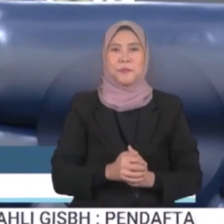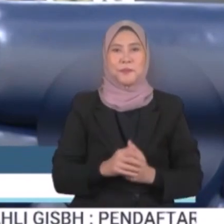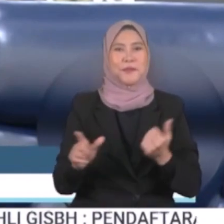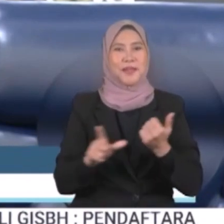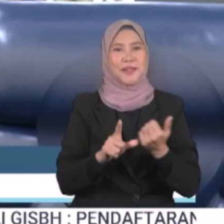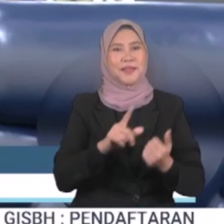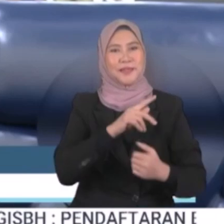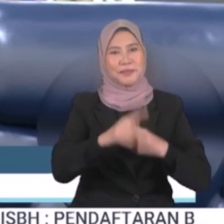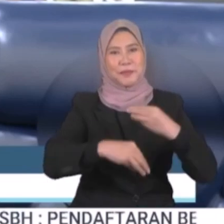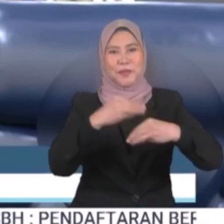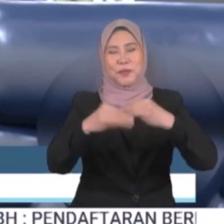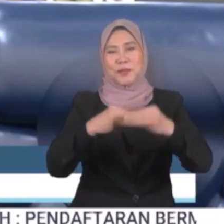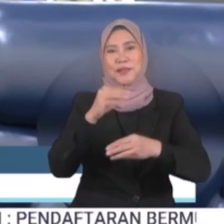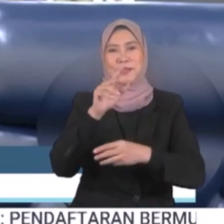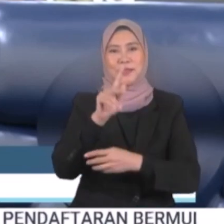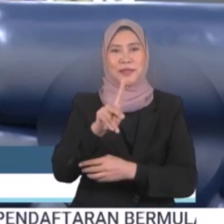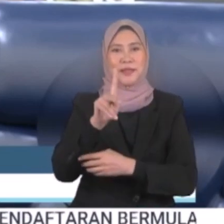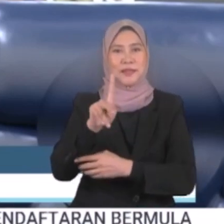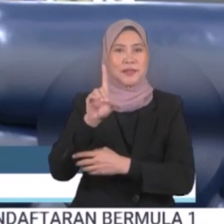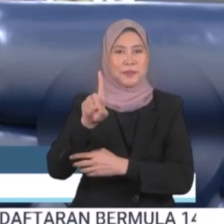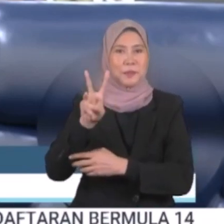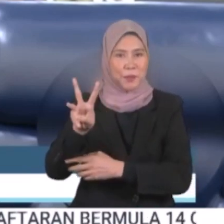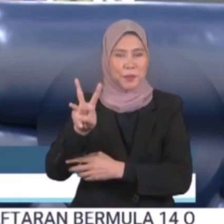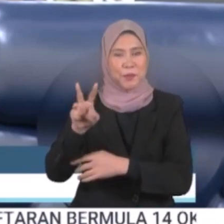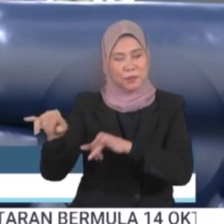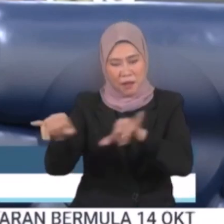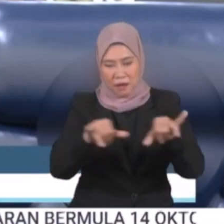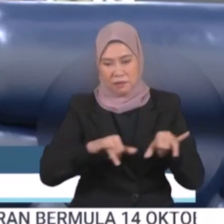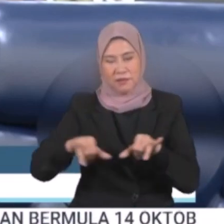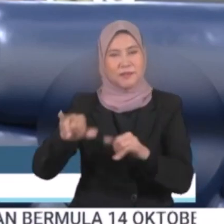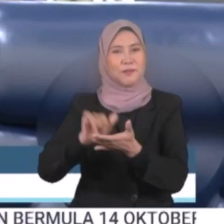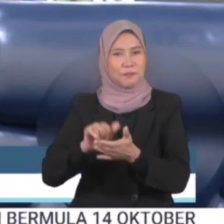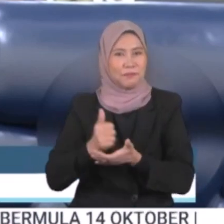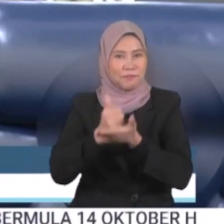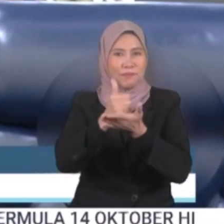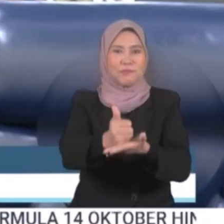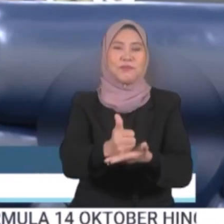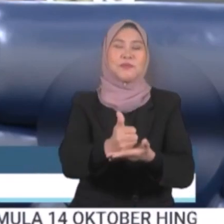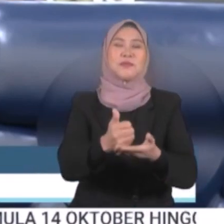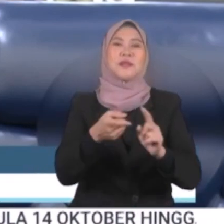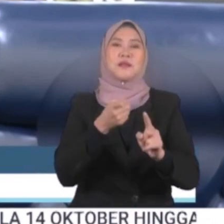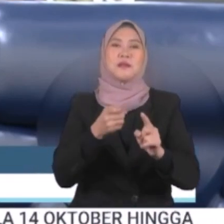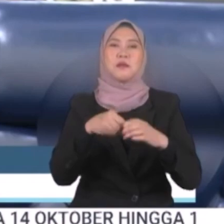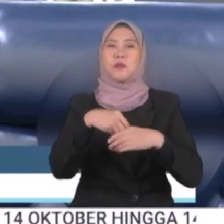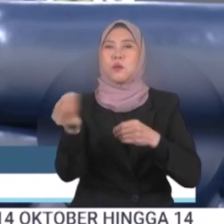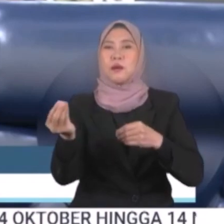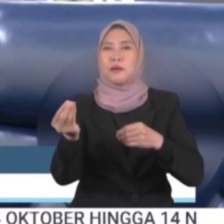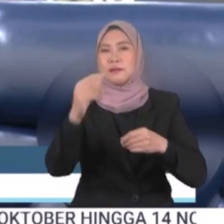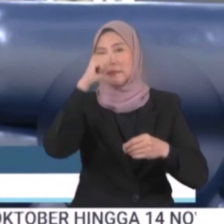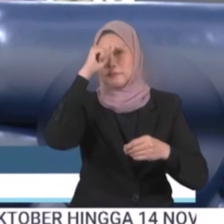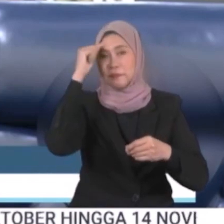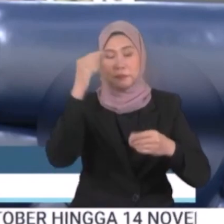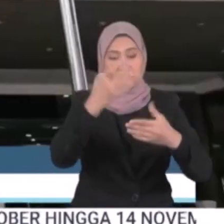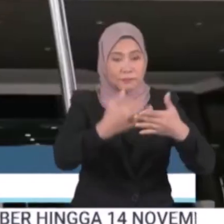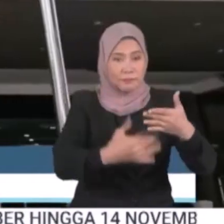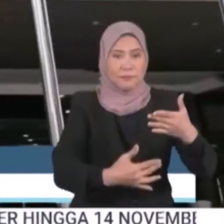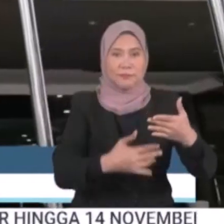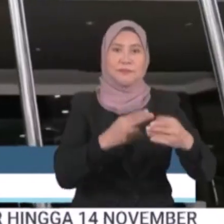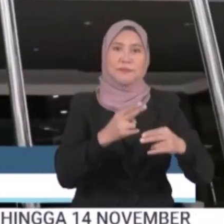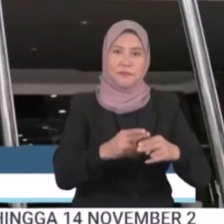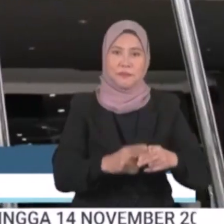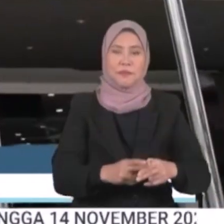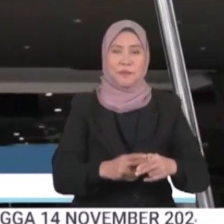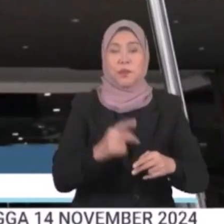Menteri Kemajuan Desa dan Wilayah, pelarasan itu bertujuan bantu mereka keluar daripada senarai hitam berkenaan.